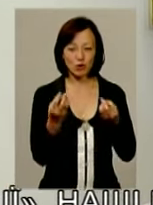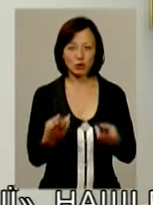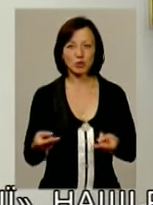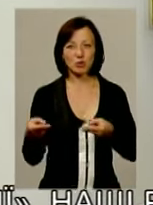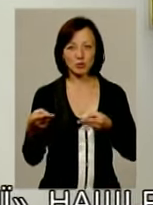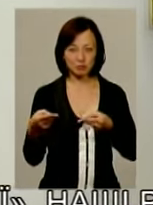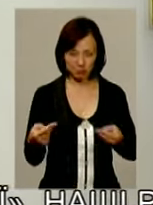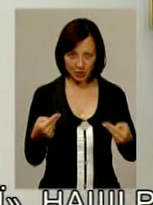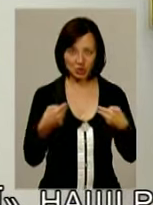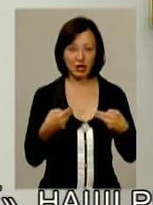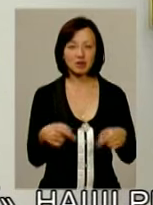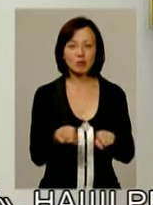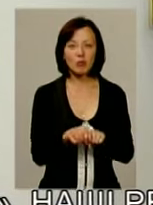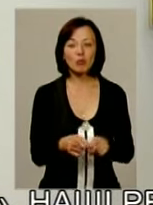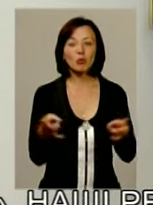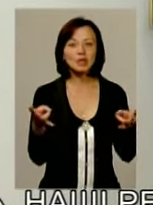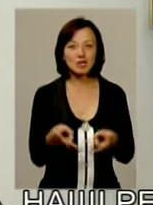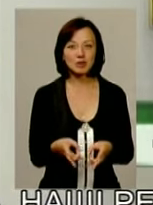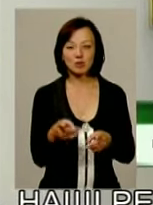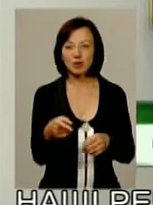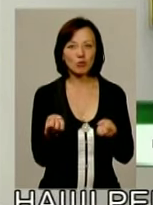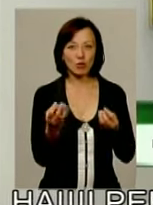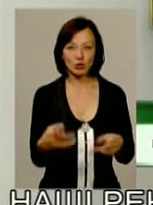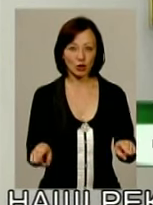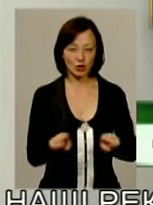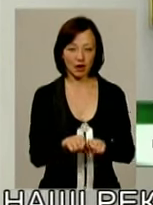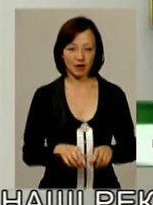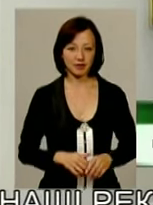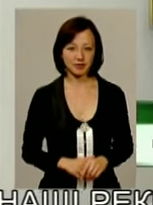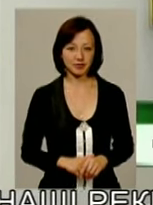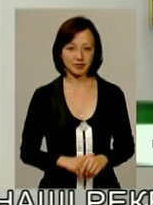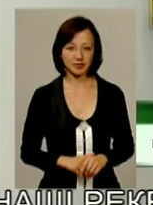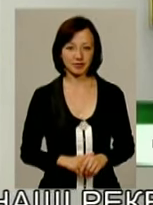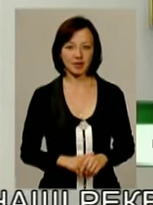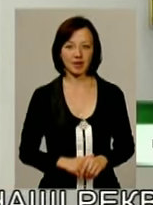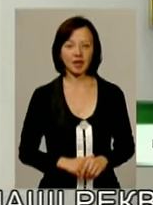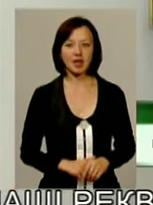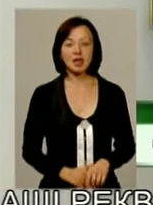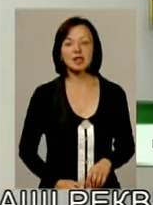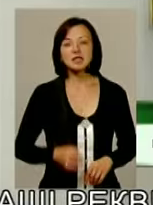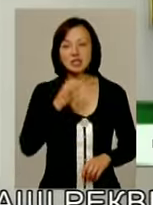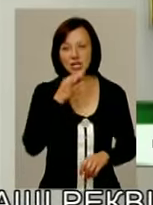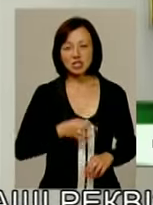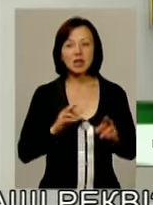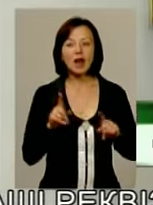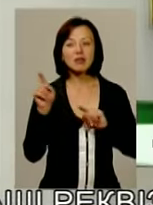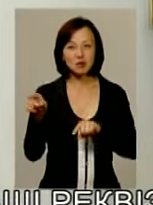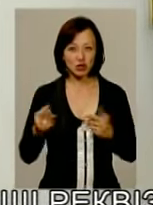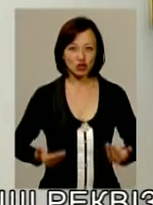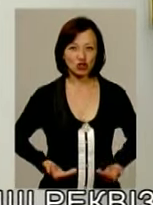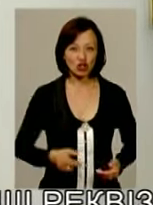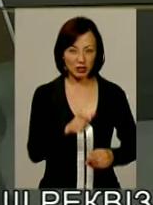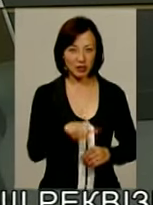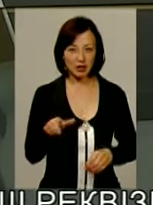ми розуміємо, що ми комусь потрібні, що ми тут не просто так. Скажіть, як місцеві жителі тамтешні зустрічають